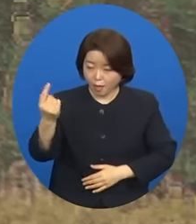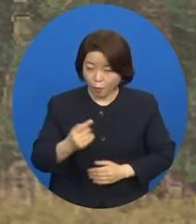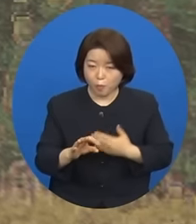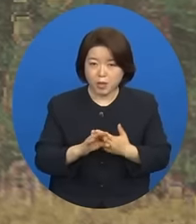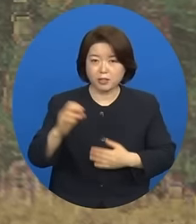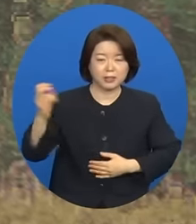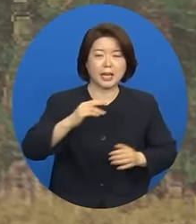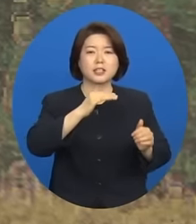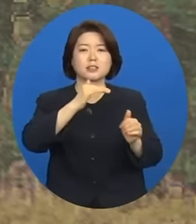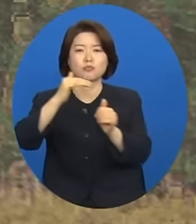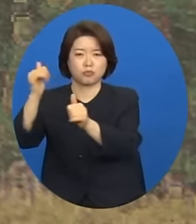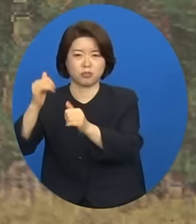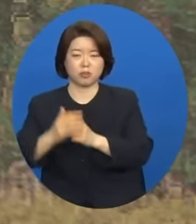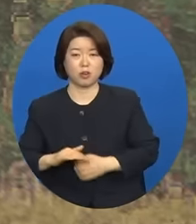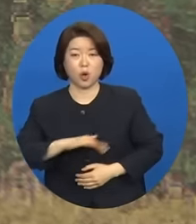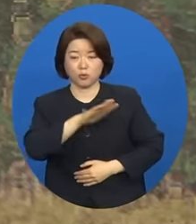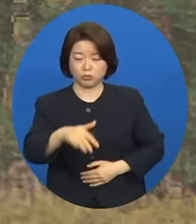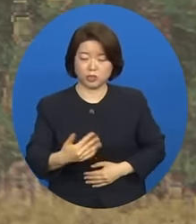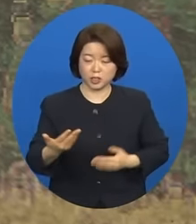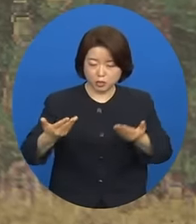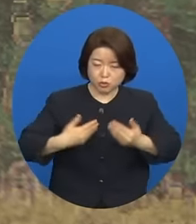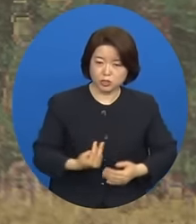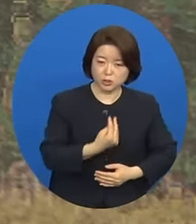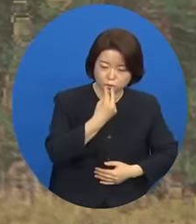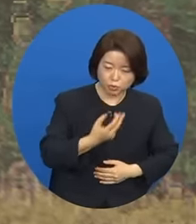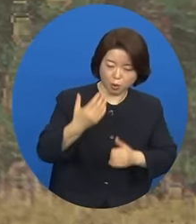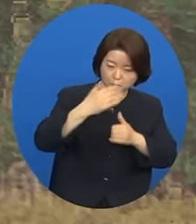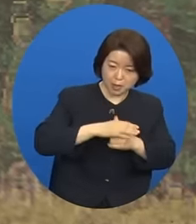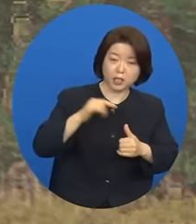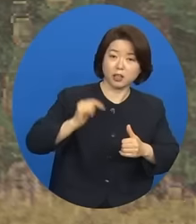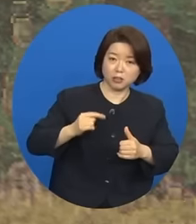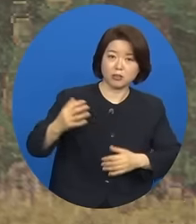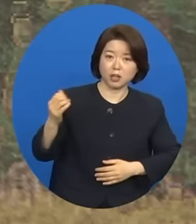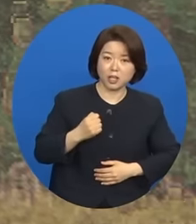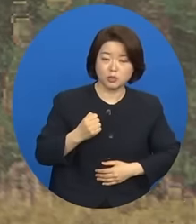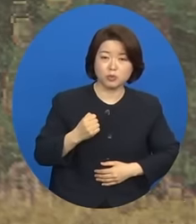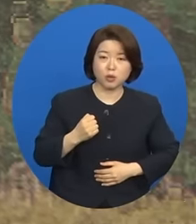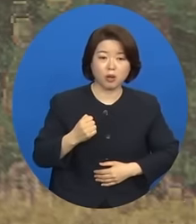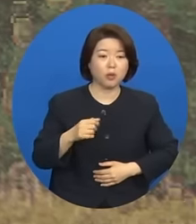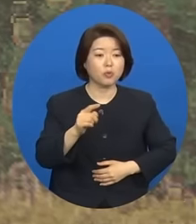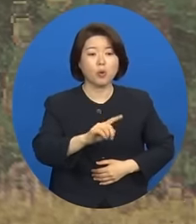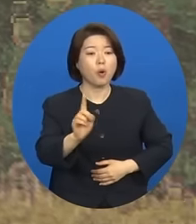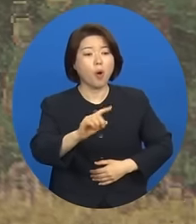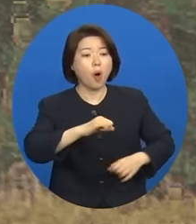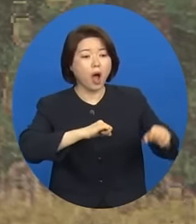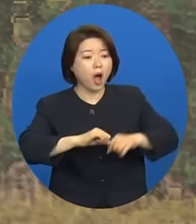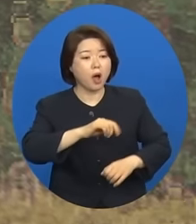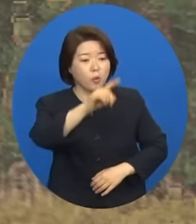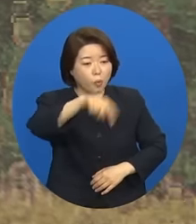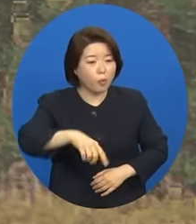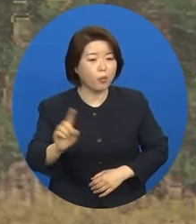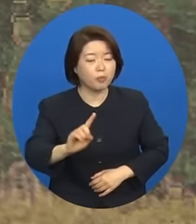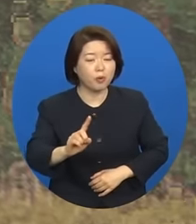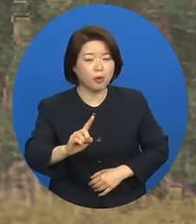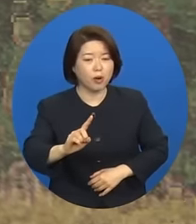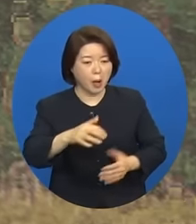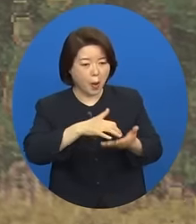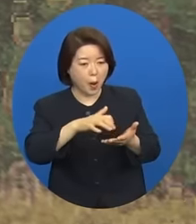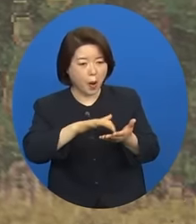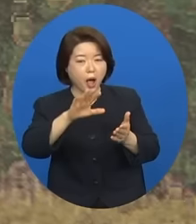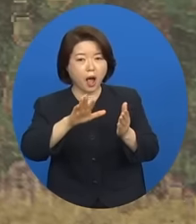불러서 우리에게 주신 생명과 맡긴 것 가지고 무엇을 하다 왔느냐라고 결산할 때가